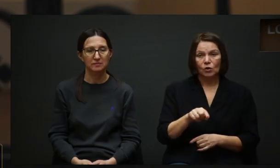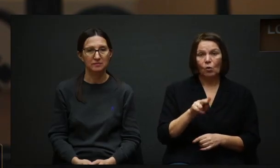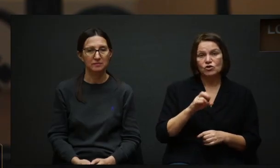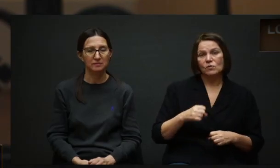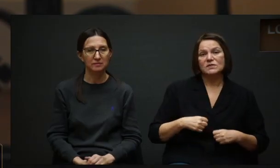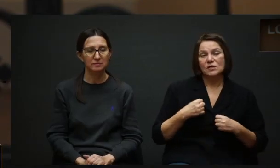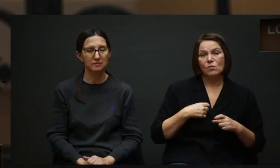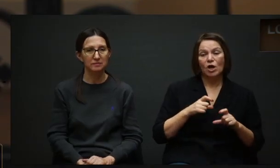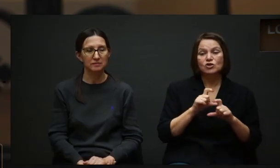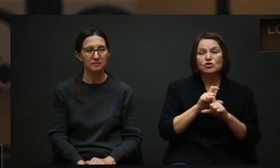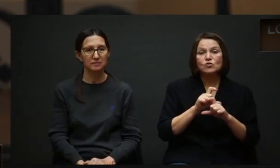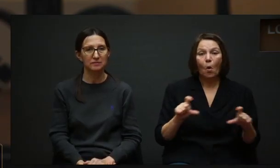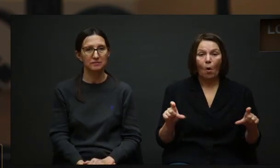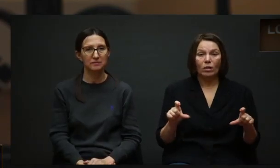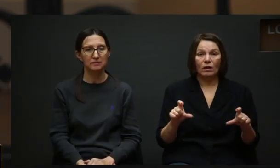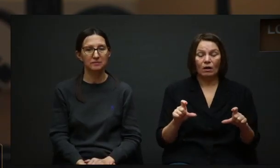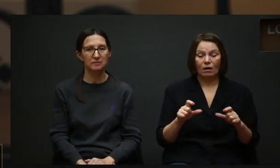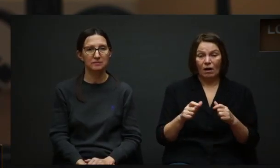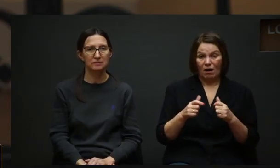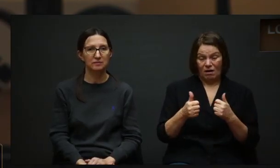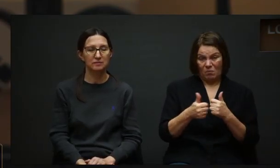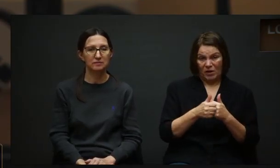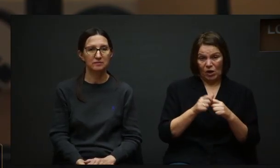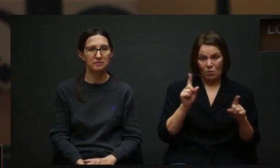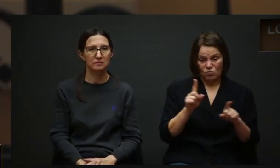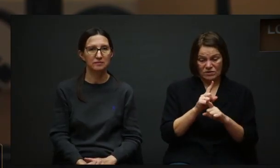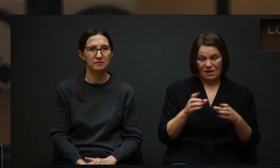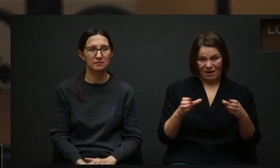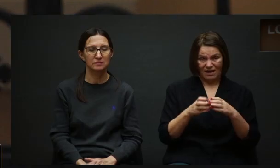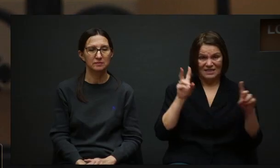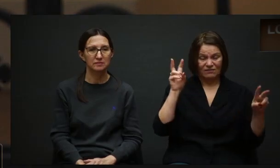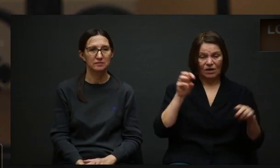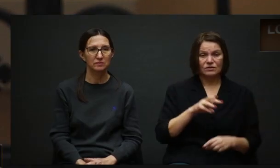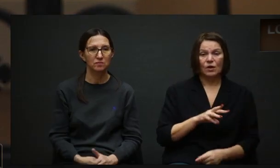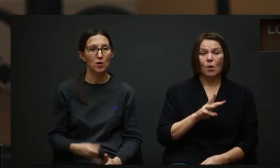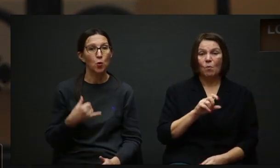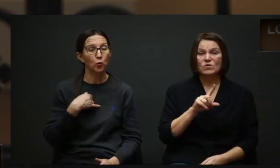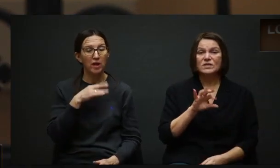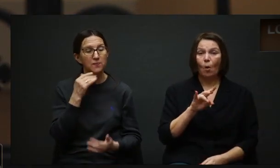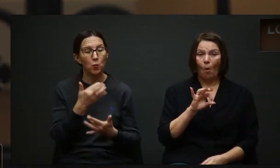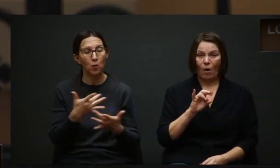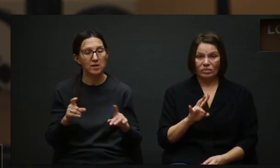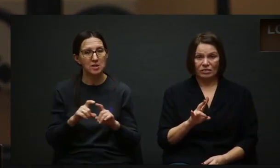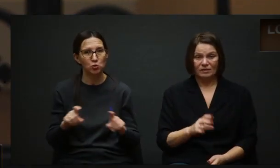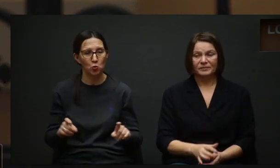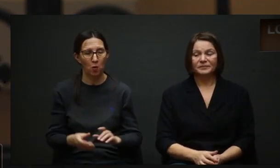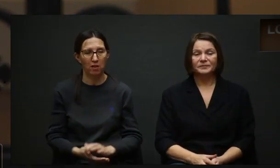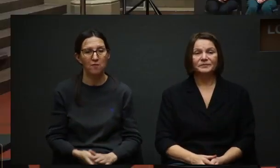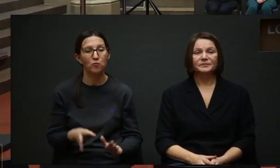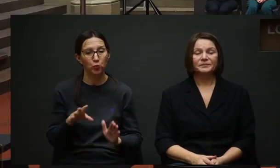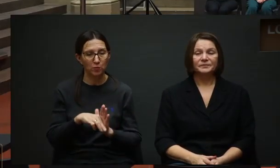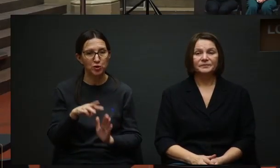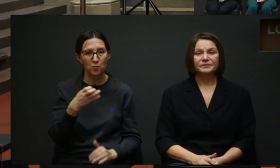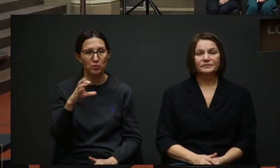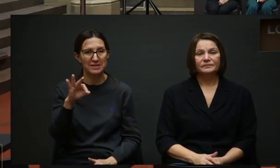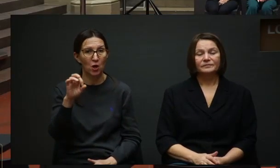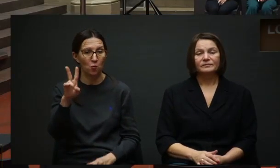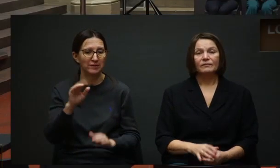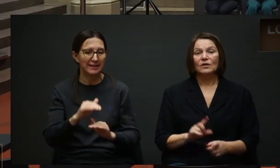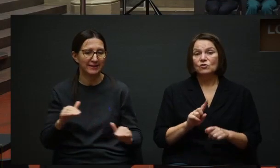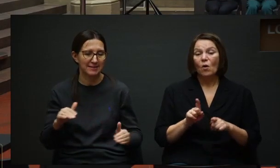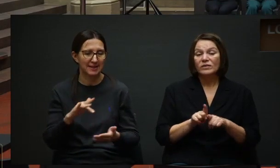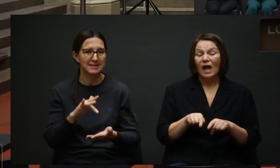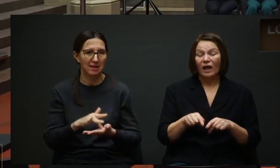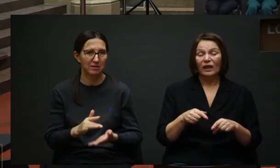занимается школа при музее, да, Мусион, да, она называется, правильно? У нас много разных, да, школ, много разных, да, школ, в том числе, вот. Мусион, да, детский центр. Что